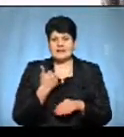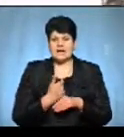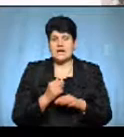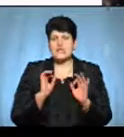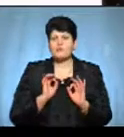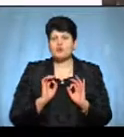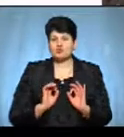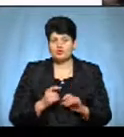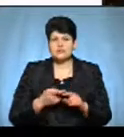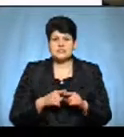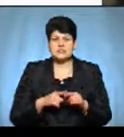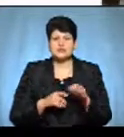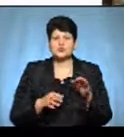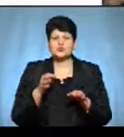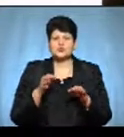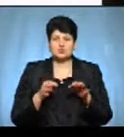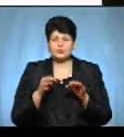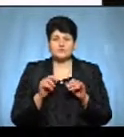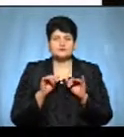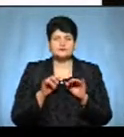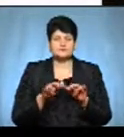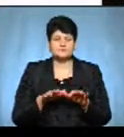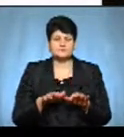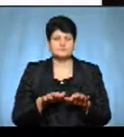це судове провадження,